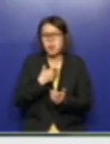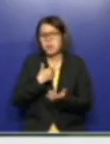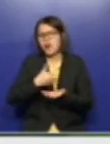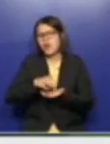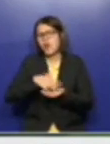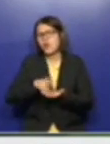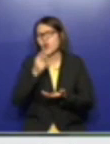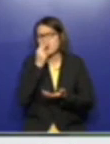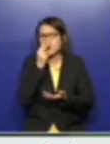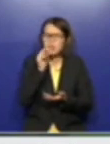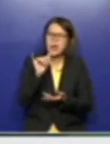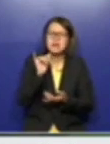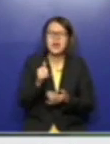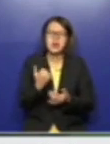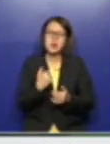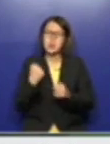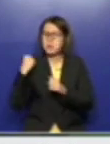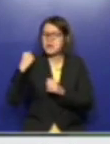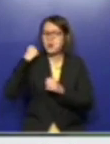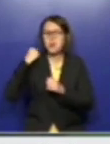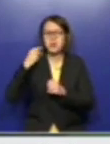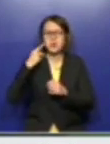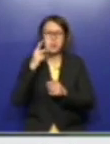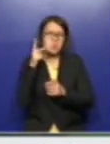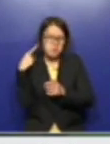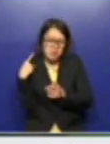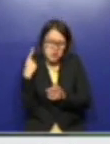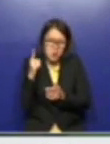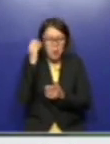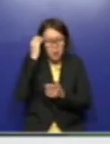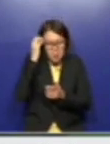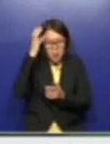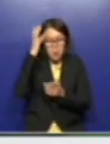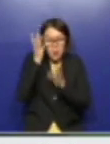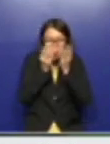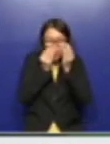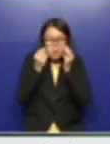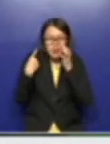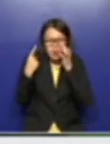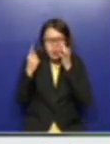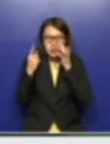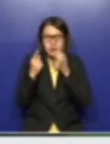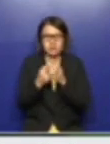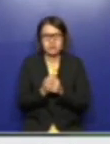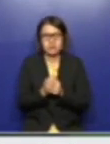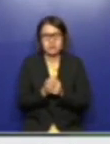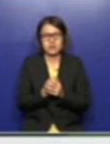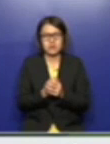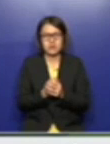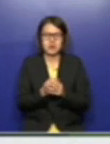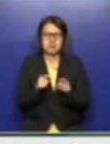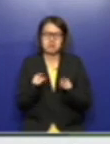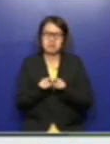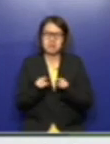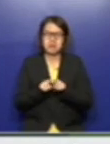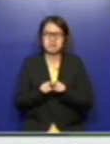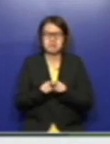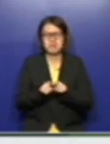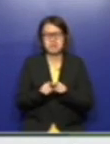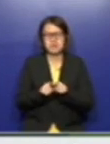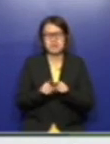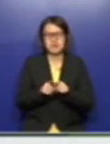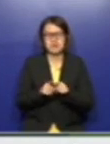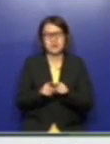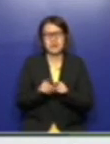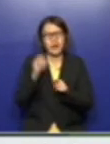ได้โอ้ไม่ได้ดูเรตติ้งเลยดูความมั่นคงดูคนที่เข้ามาดูแล้วเขามีความรู้มากขึ้น มันเป็นจินตะท่านประธานครับคือจินต